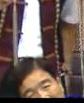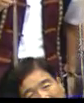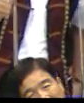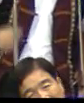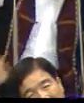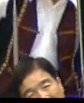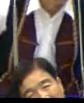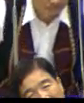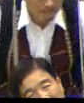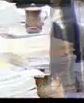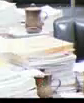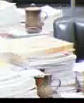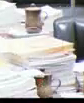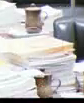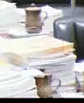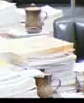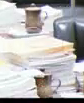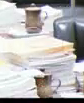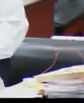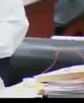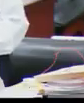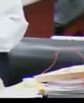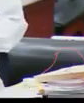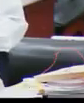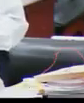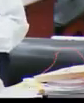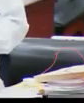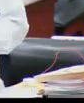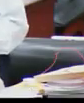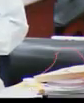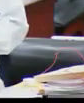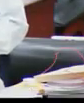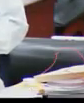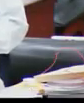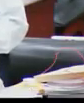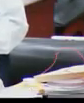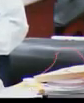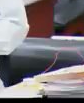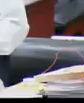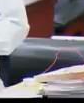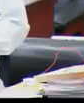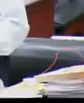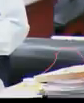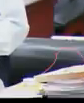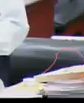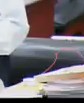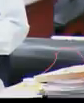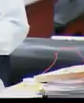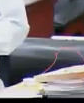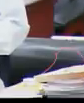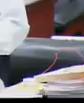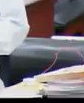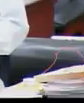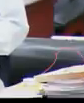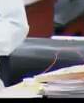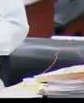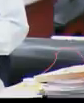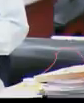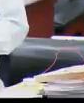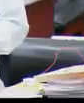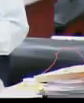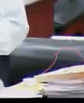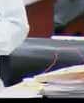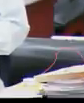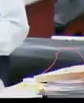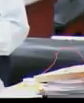好，我要问我们的陈吉市长，是不是可以支持在民国